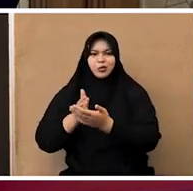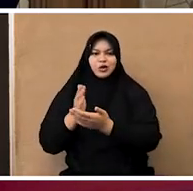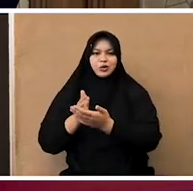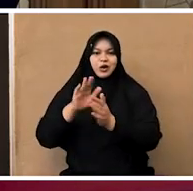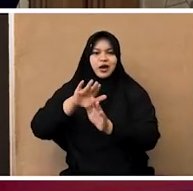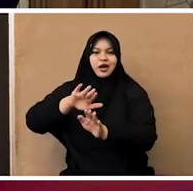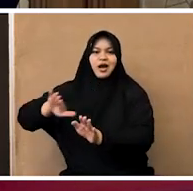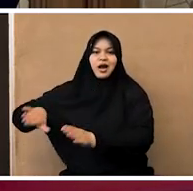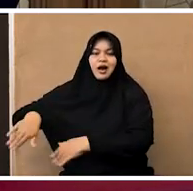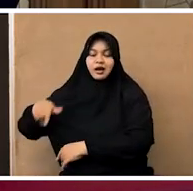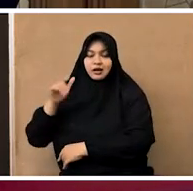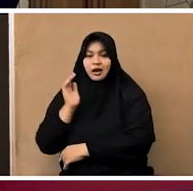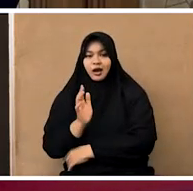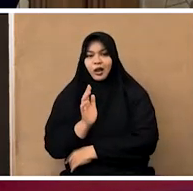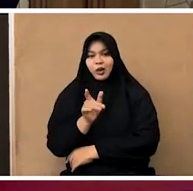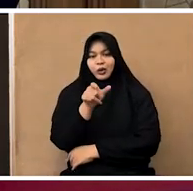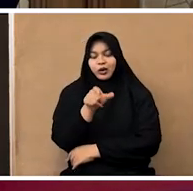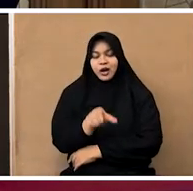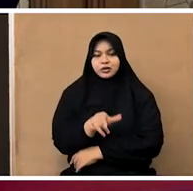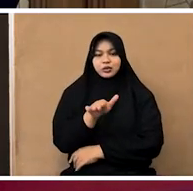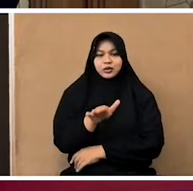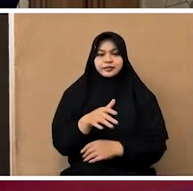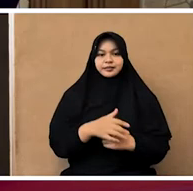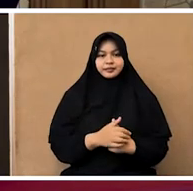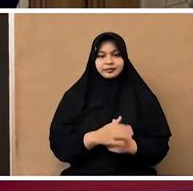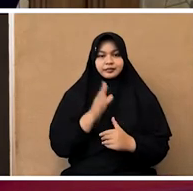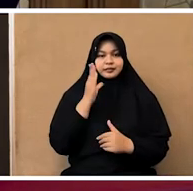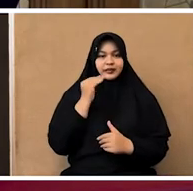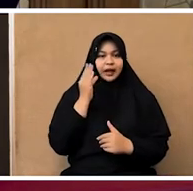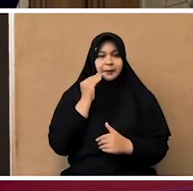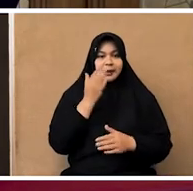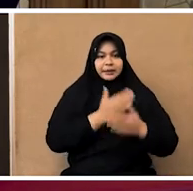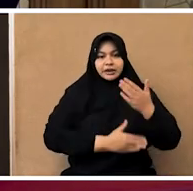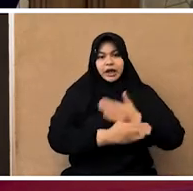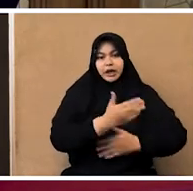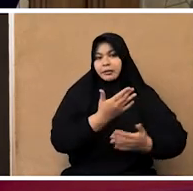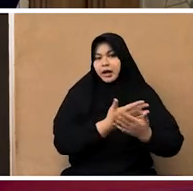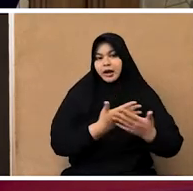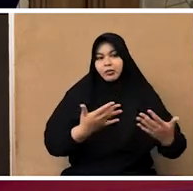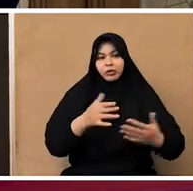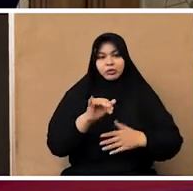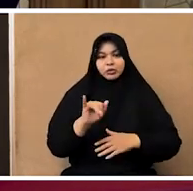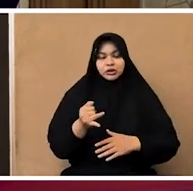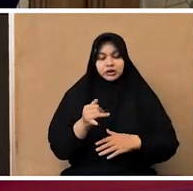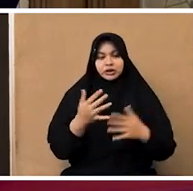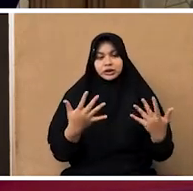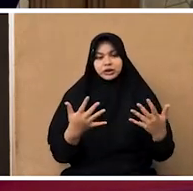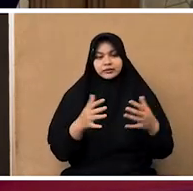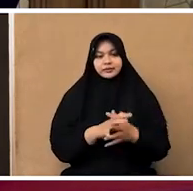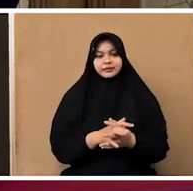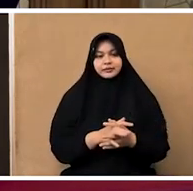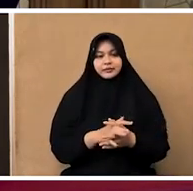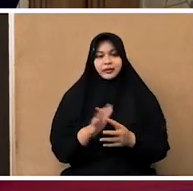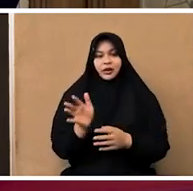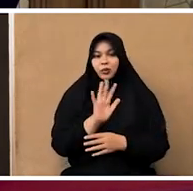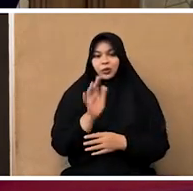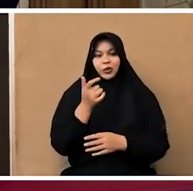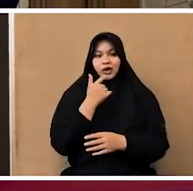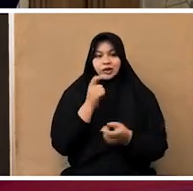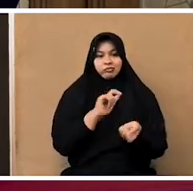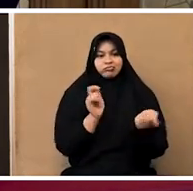Ketika seseorang apa mengalami disabilitas apapun ragamnya dia bukan